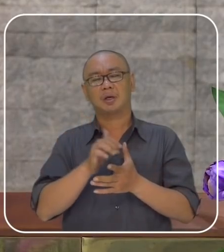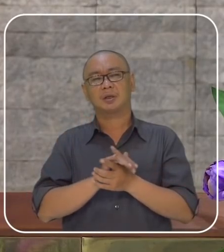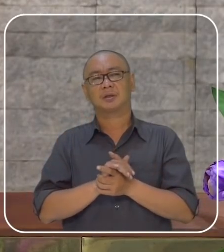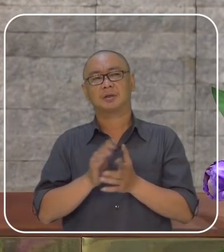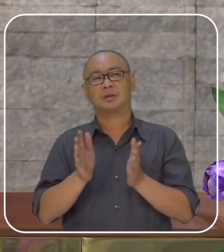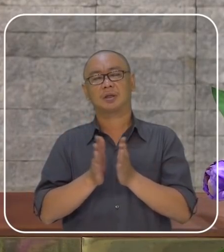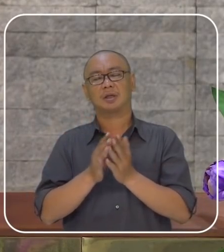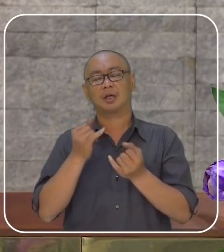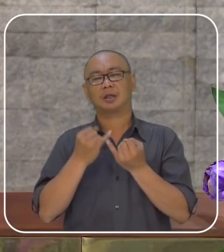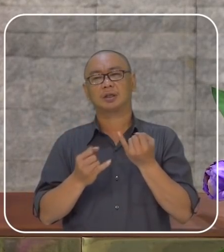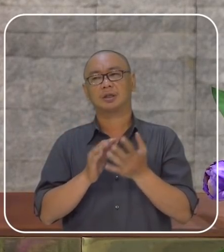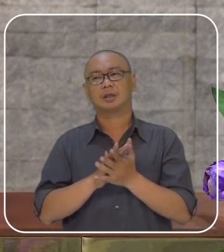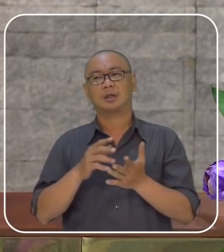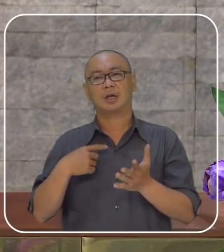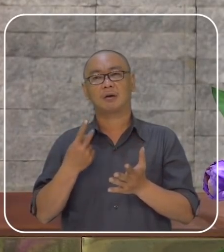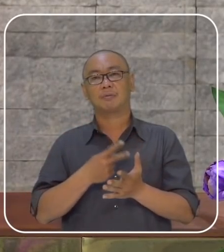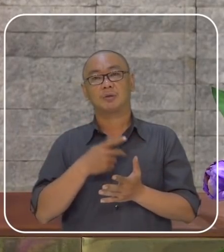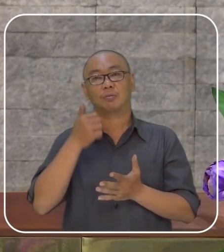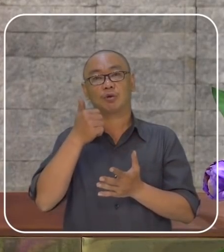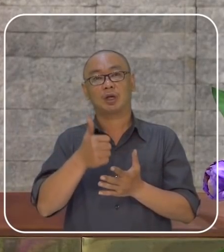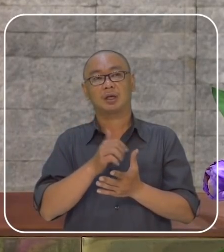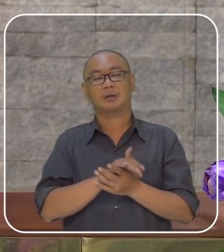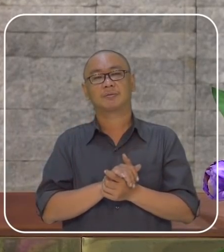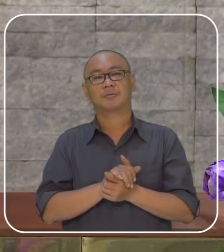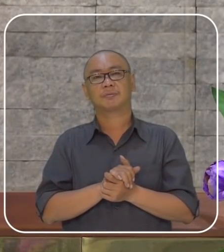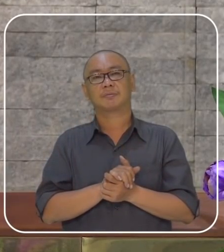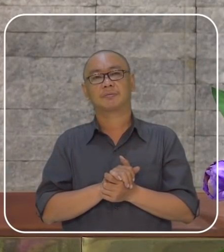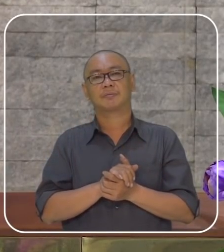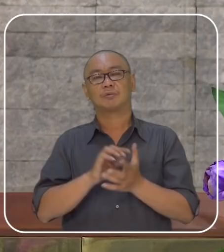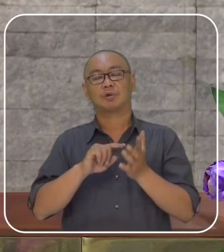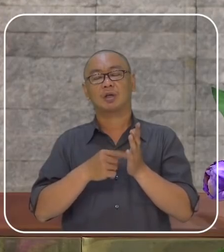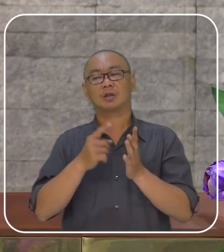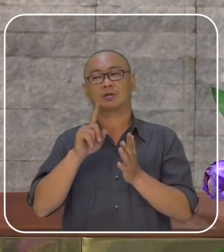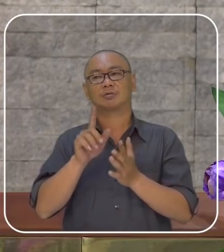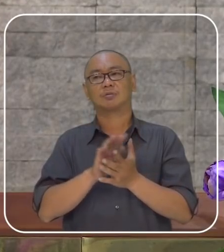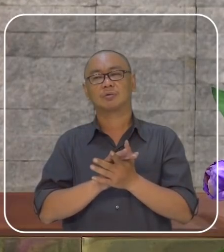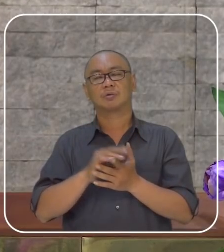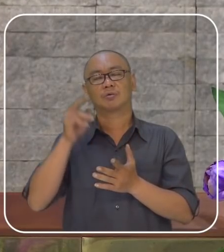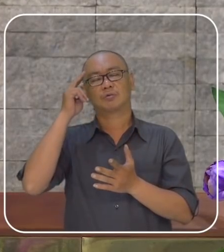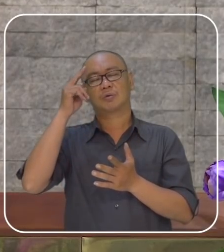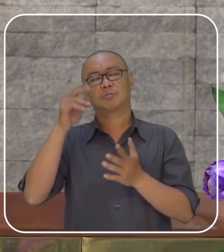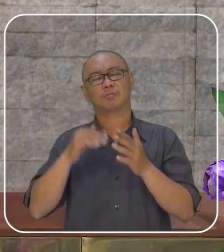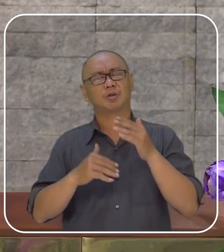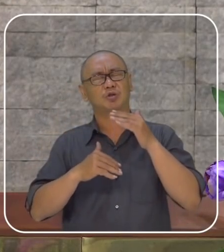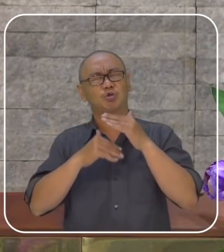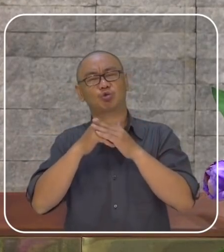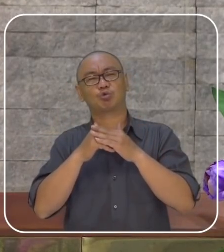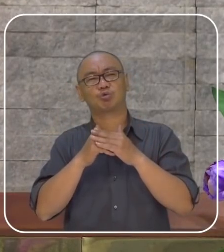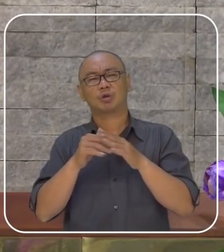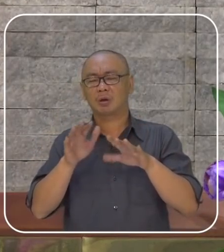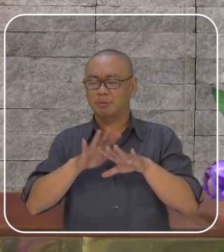akhirnya kami boleh memulai satu kehidupan yang penuh dengan